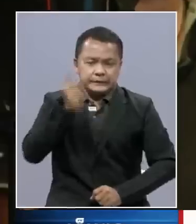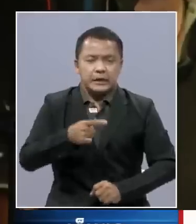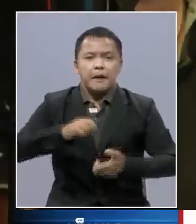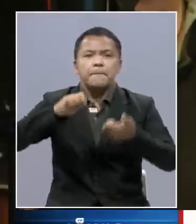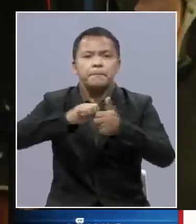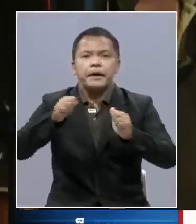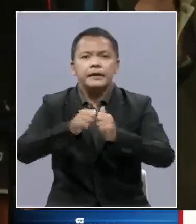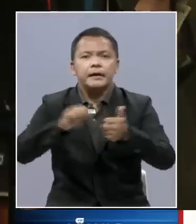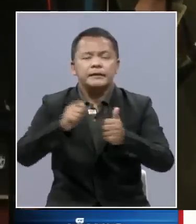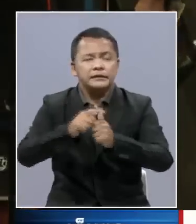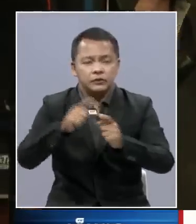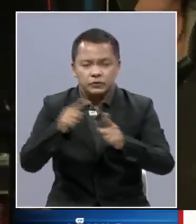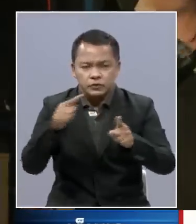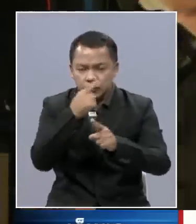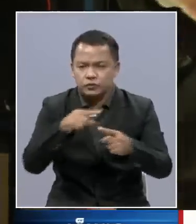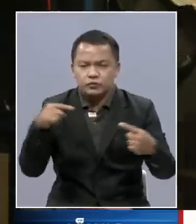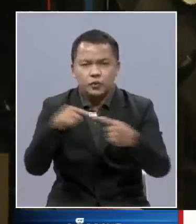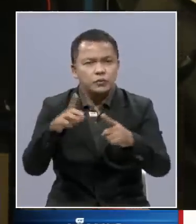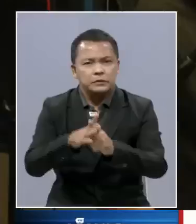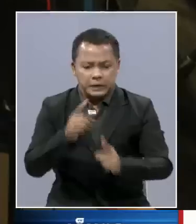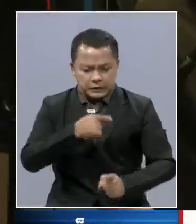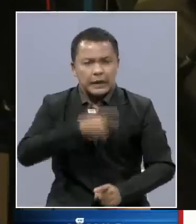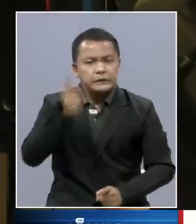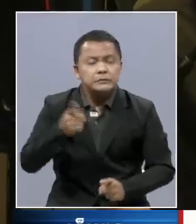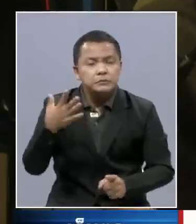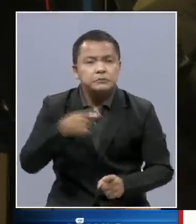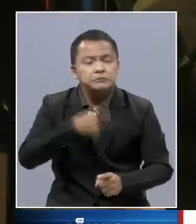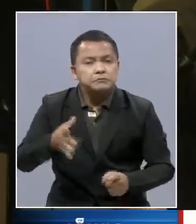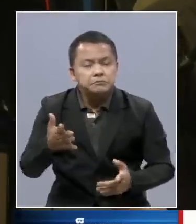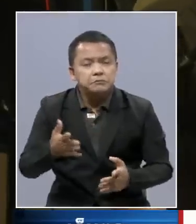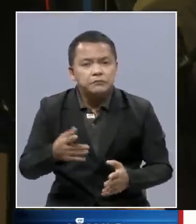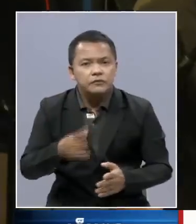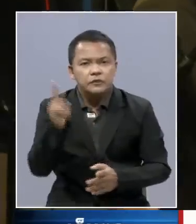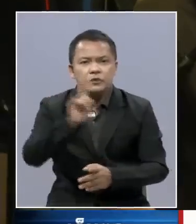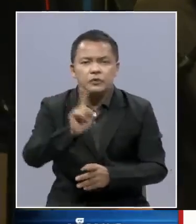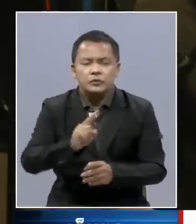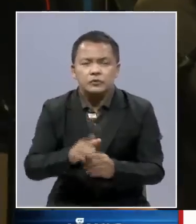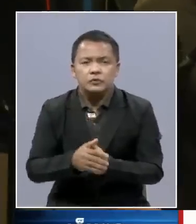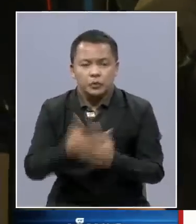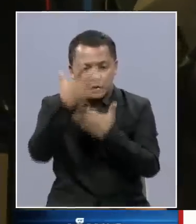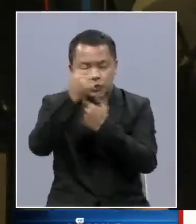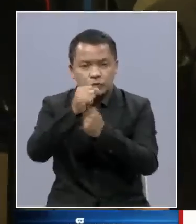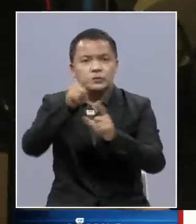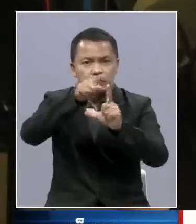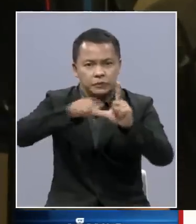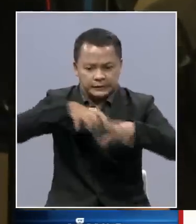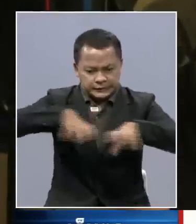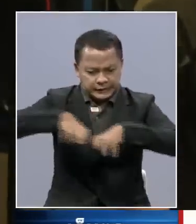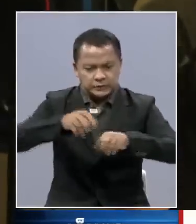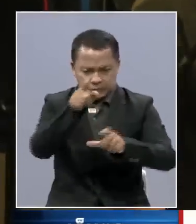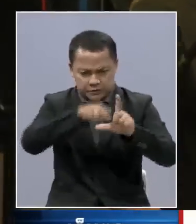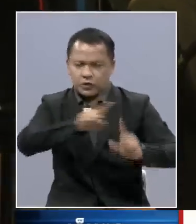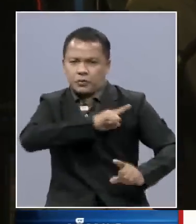าที่เกิดขึ้นเนี่ยมันสะท้อนให้เห็นว่ามันไม่มีความจริงใจต่อกันหรือไม่อย่างไรแล้วก็น่าสนใจตรงที่บอกว่าก้าวไกลต้องจัดการปัญห